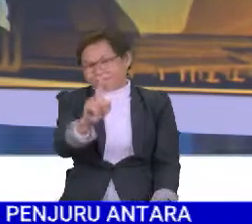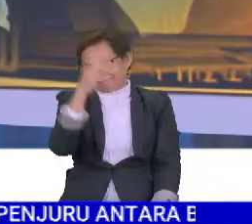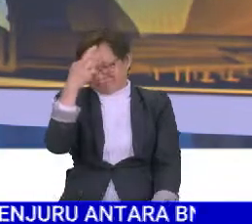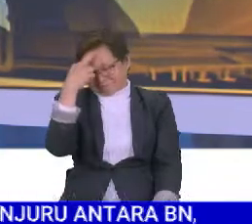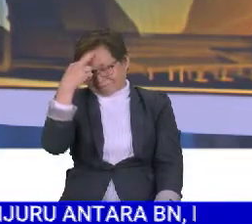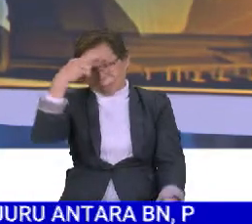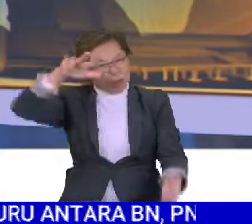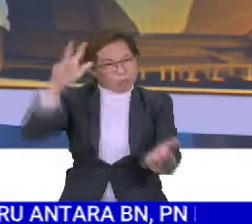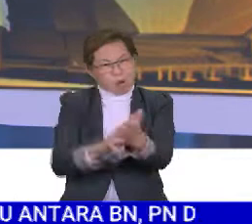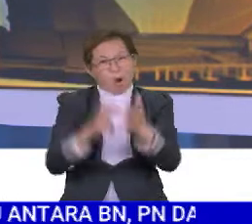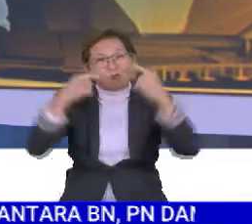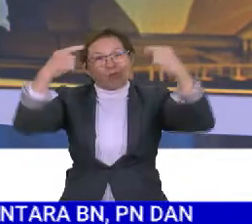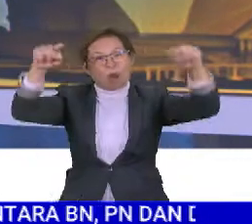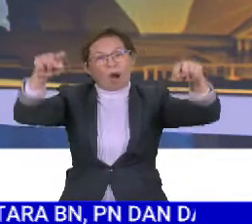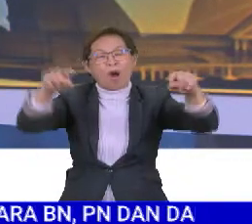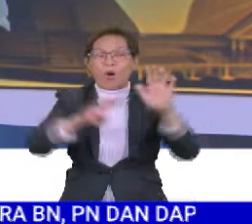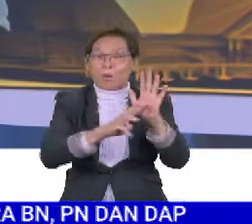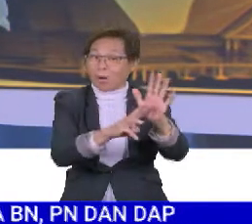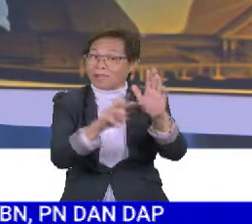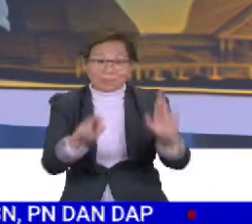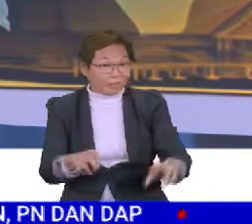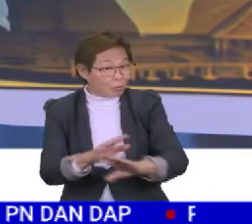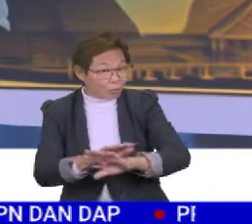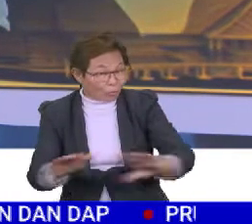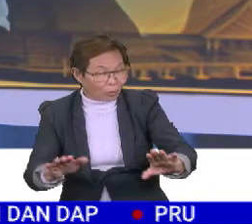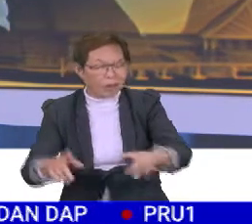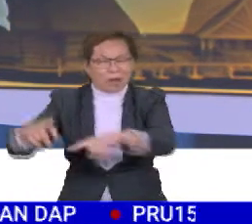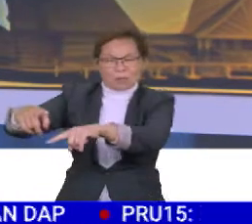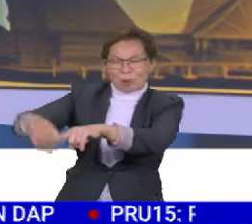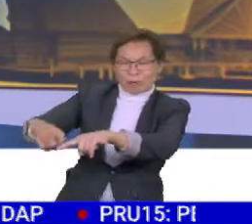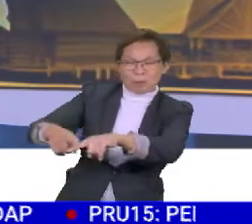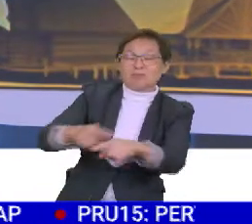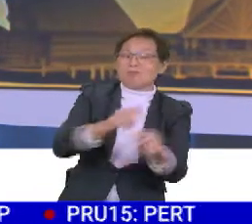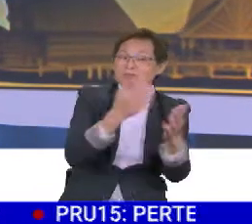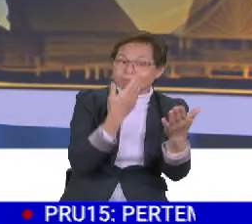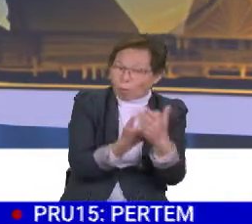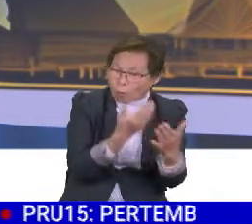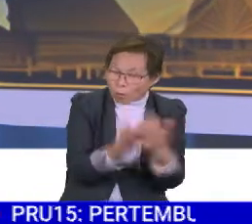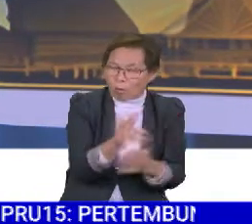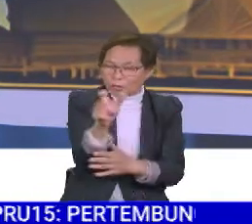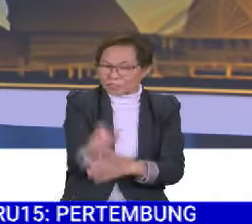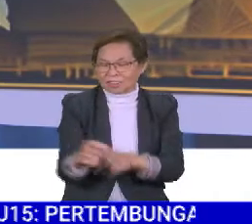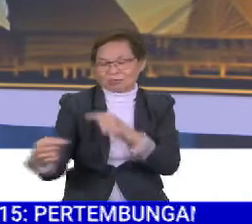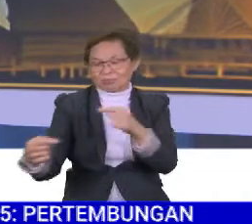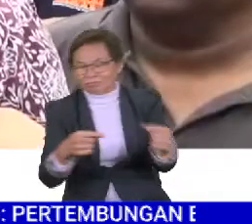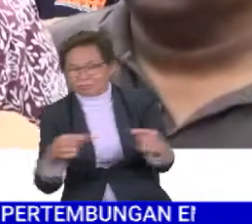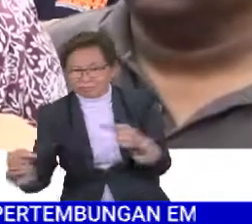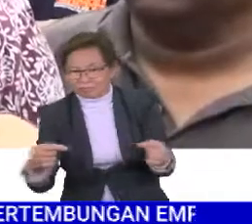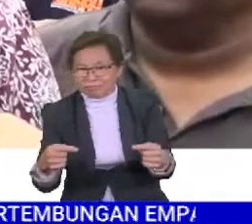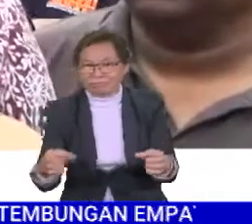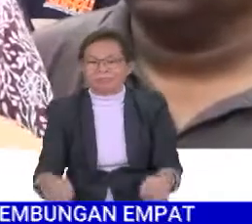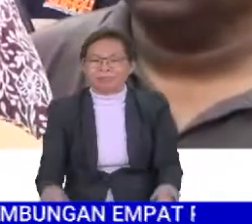penentu kecemerlangan tugas sebagai wakil rakyat. Sebaliknya, ia bergantung kepada kredibiliti setiap calon bertanding.